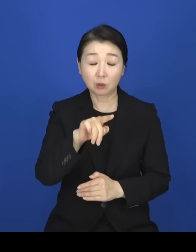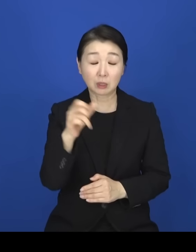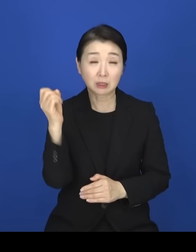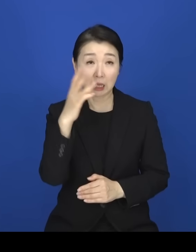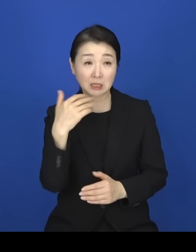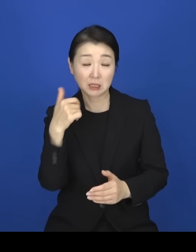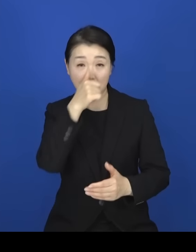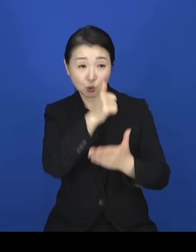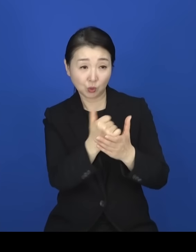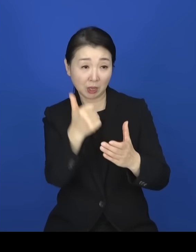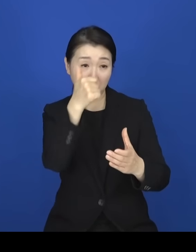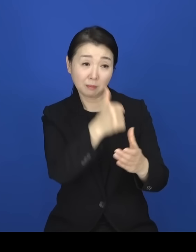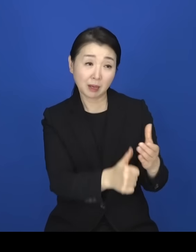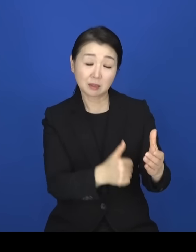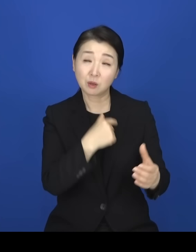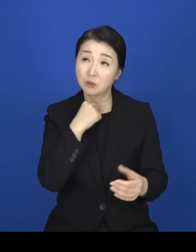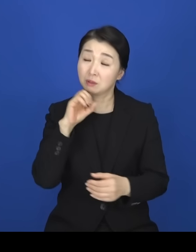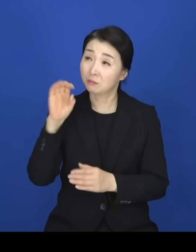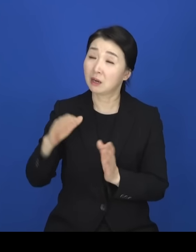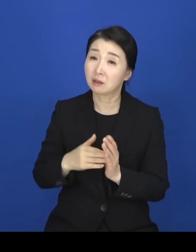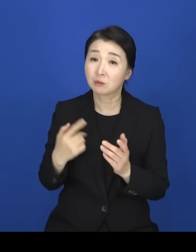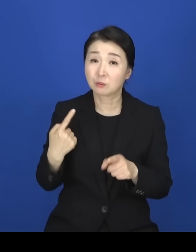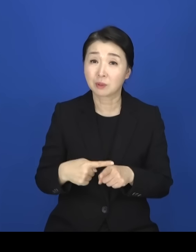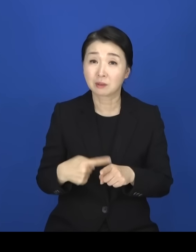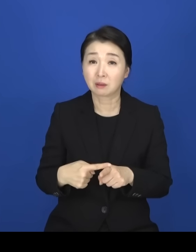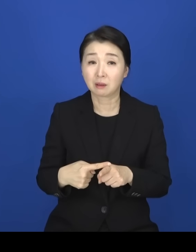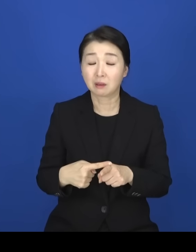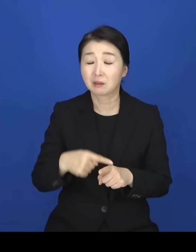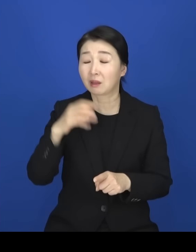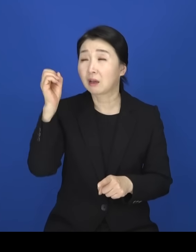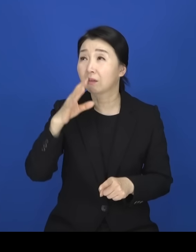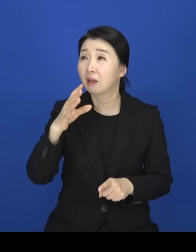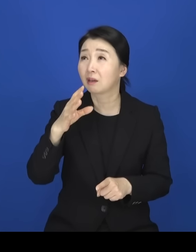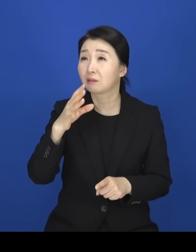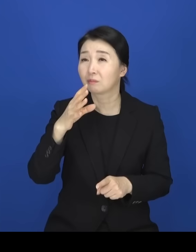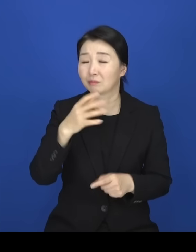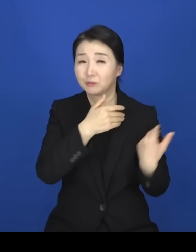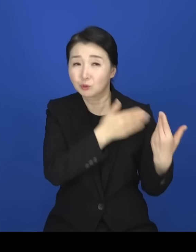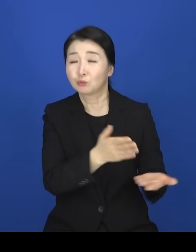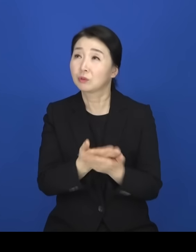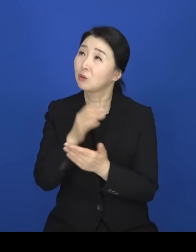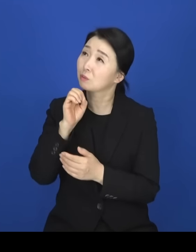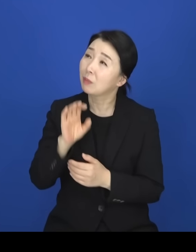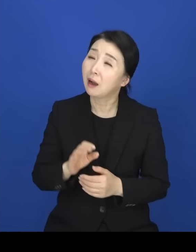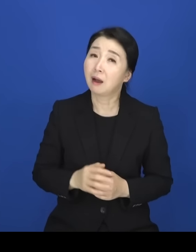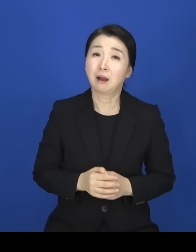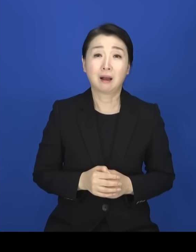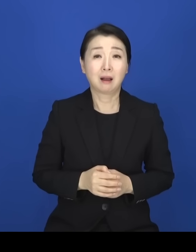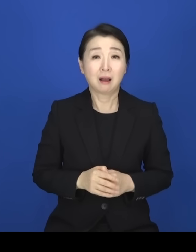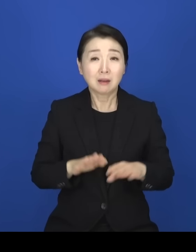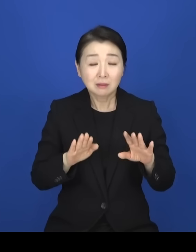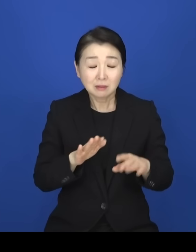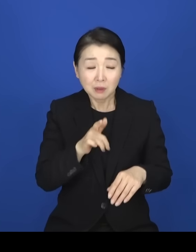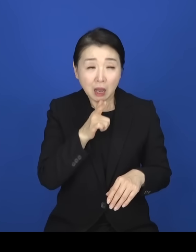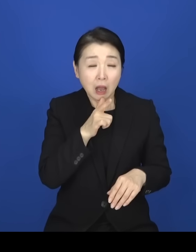들어가겠다고. 저 좀만 모른 척 해주세요. 이게 지금 제가 알고 나니까